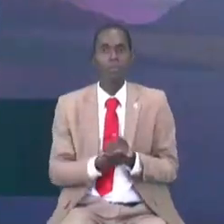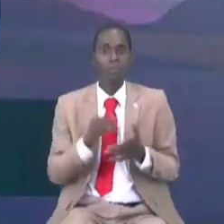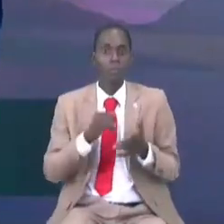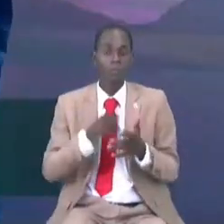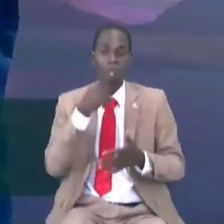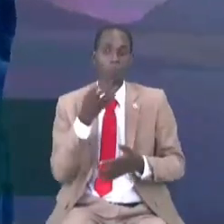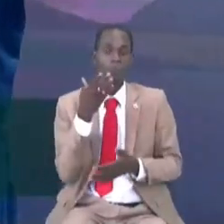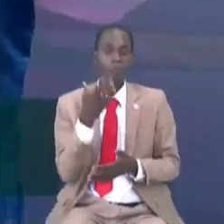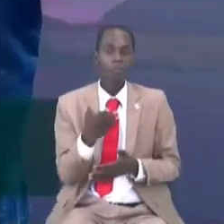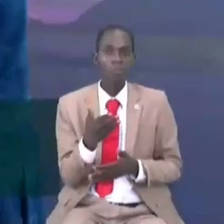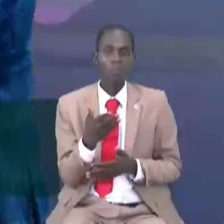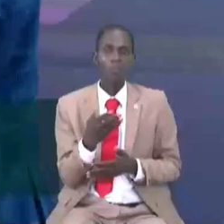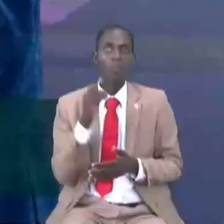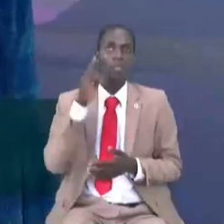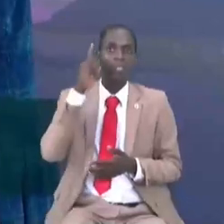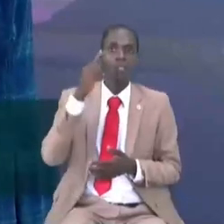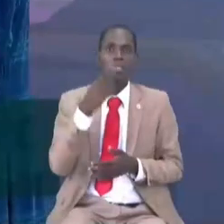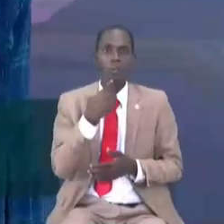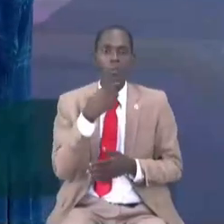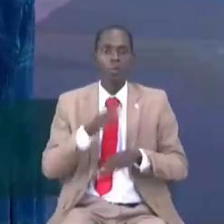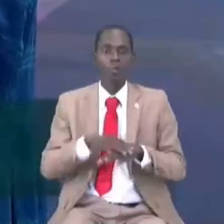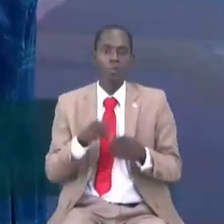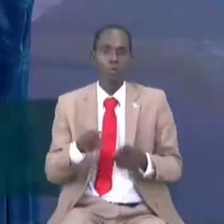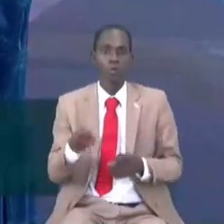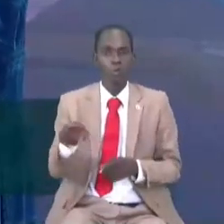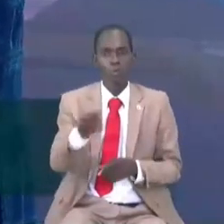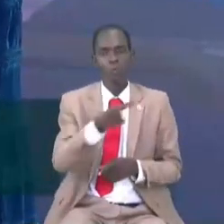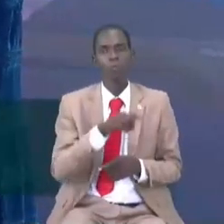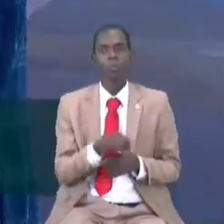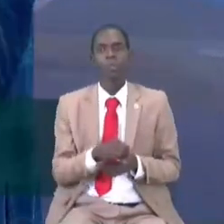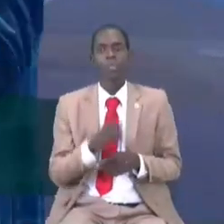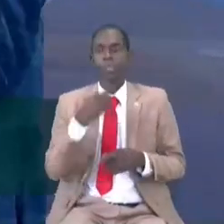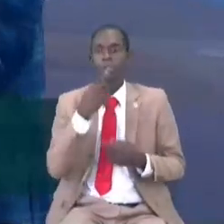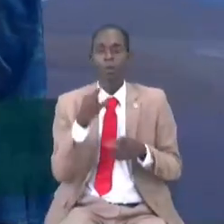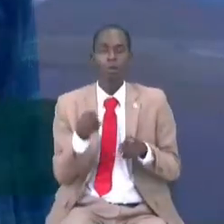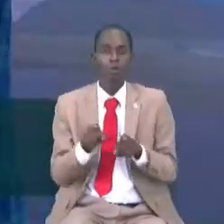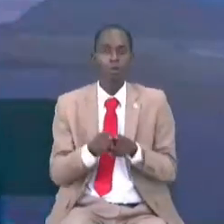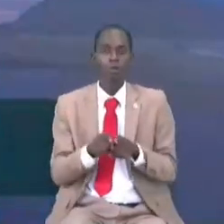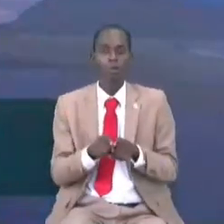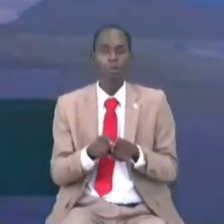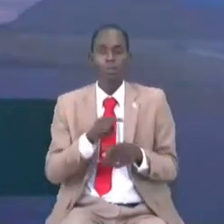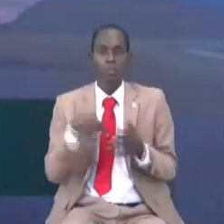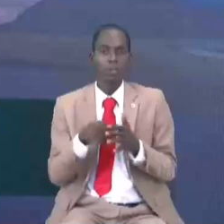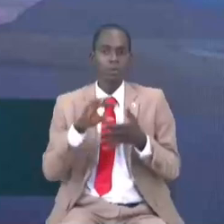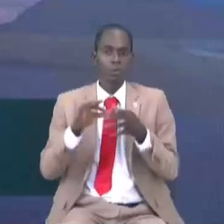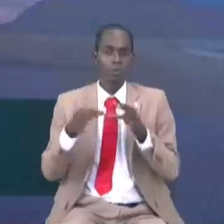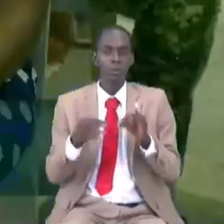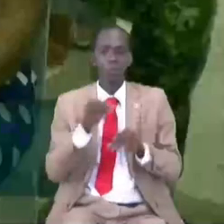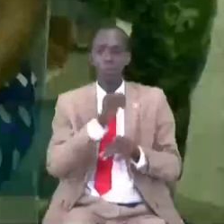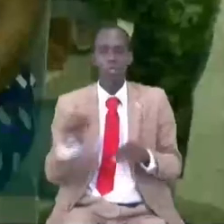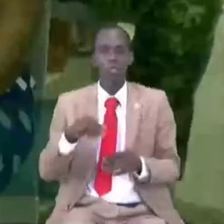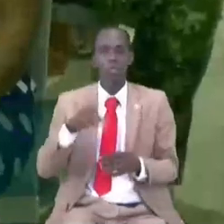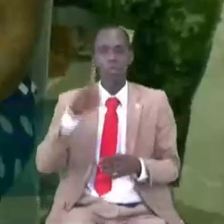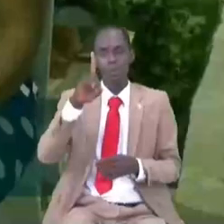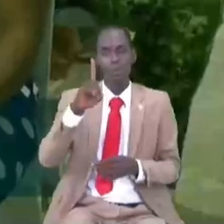il dit aussi cette parabole. Un homme avait un figuier planté dans sa vigne.